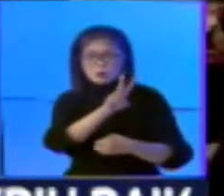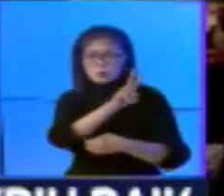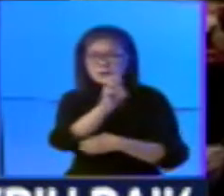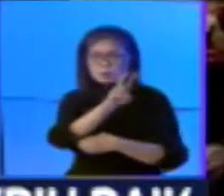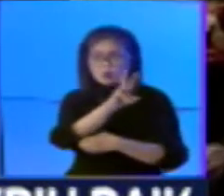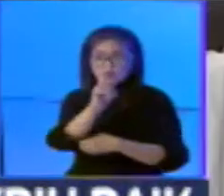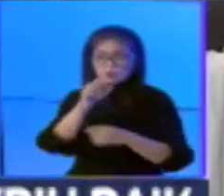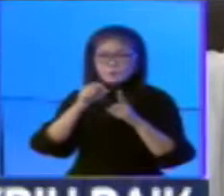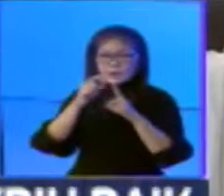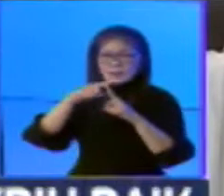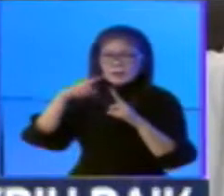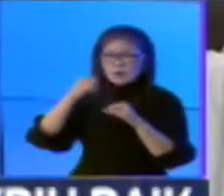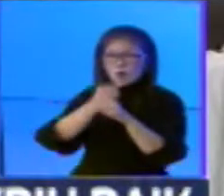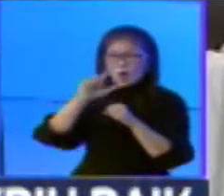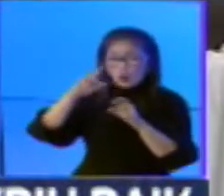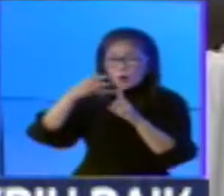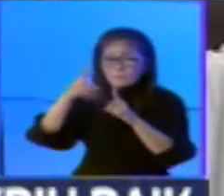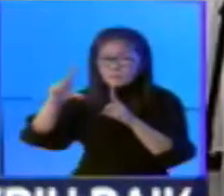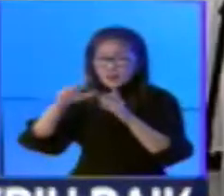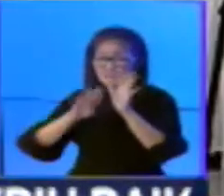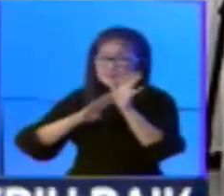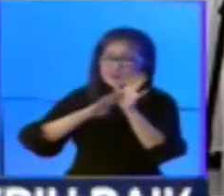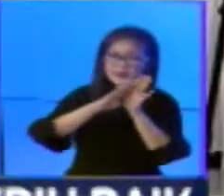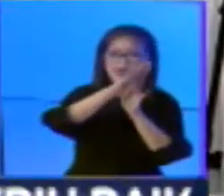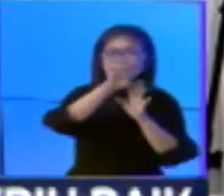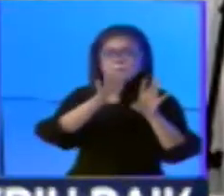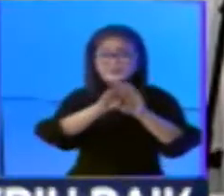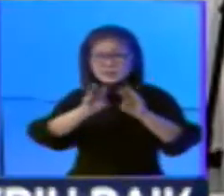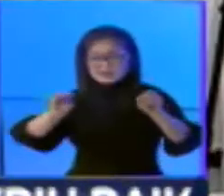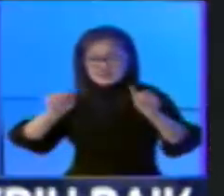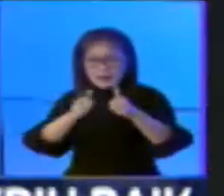Mediacom TBK optimis bertumbuh dengan mencetak kinerja yang kian membaik